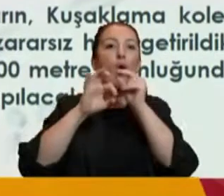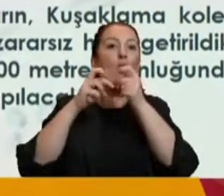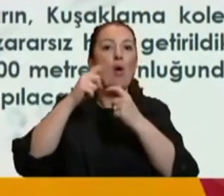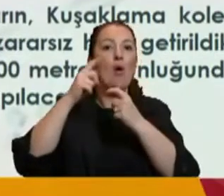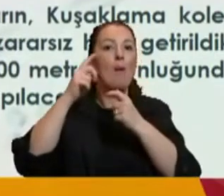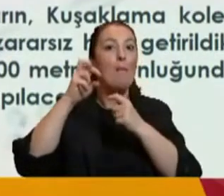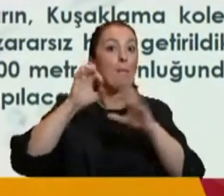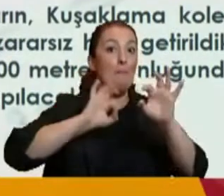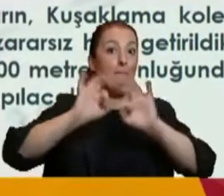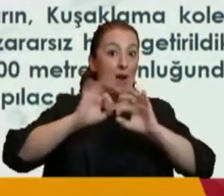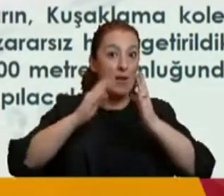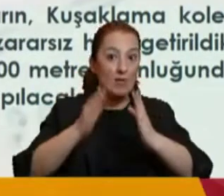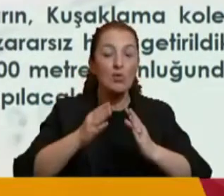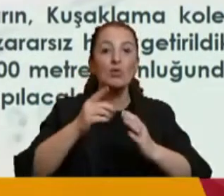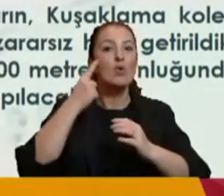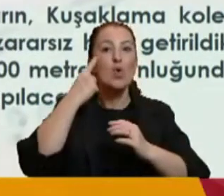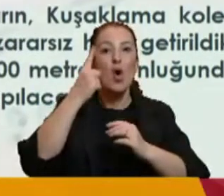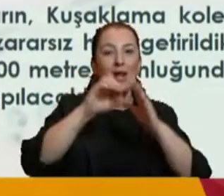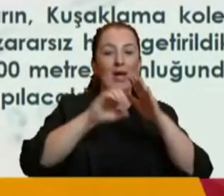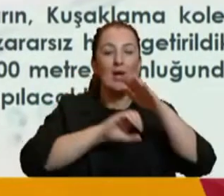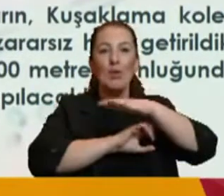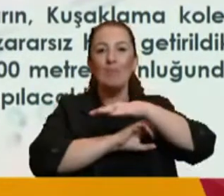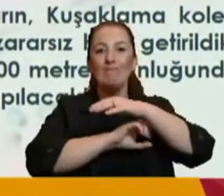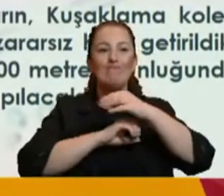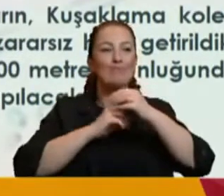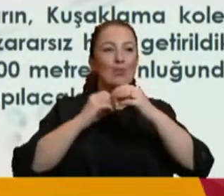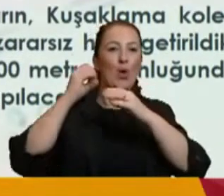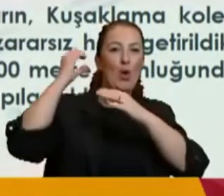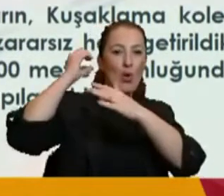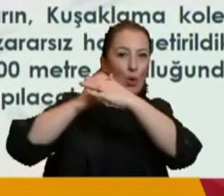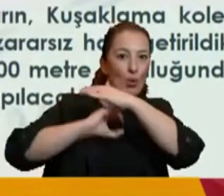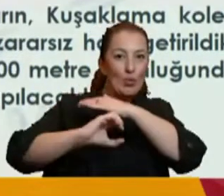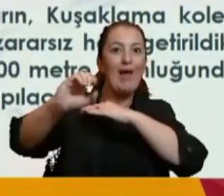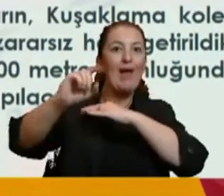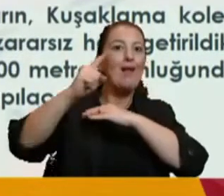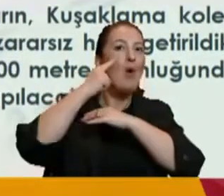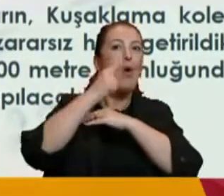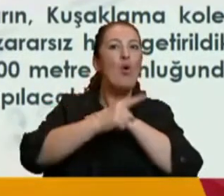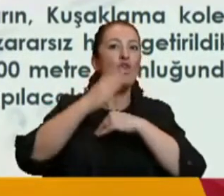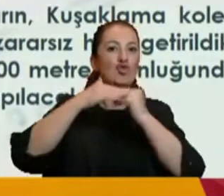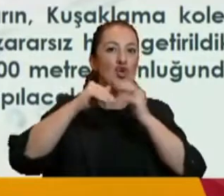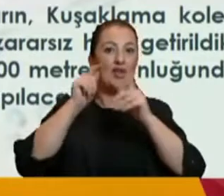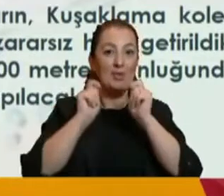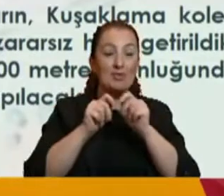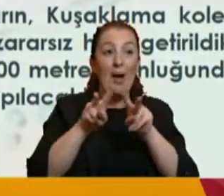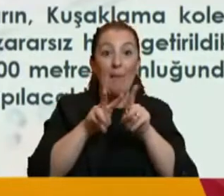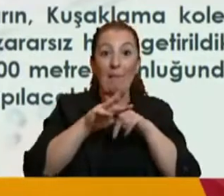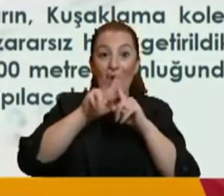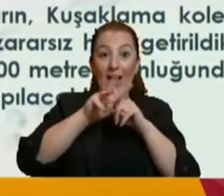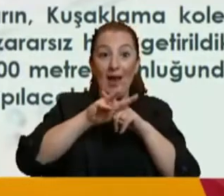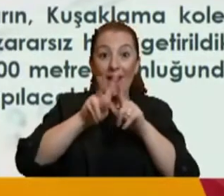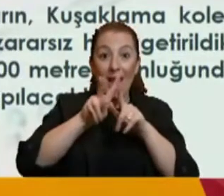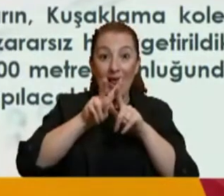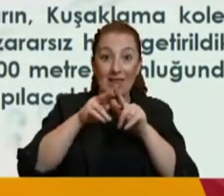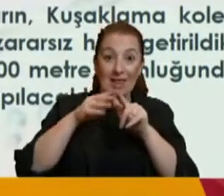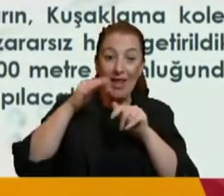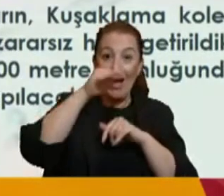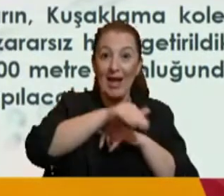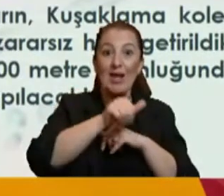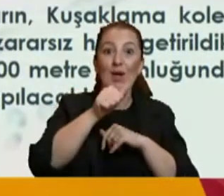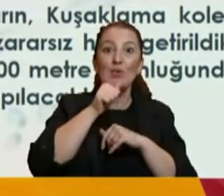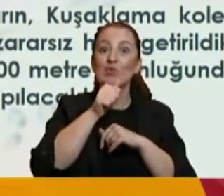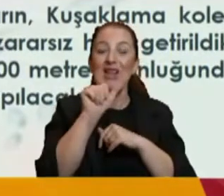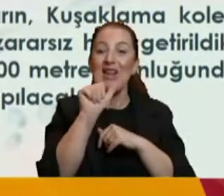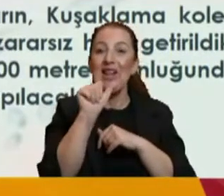burada bir tünel inşaatı yapacağız bunun amacım Ele gelen suların kalitesini